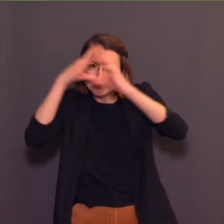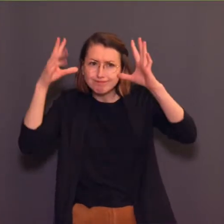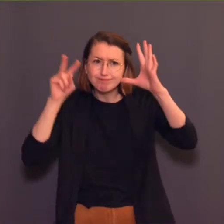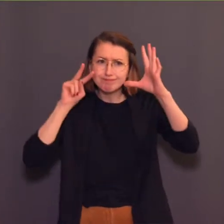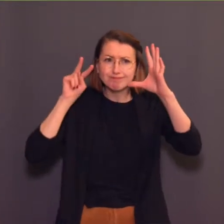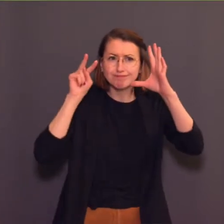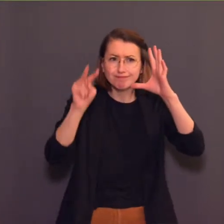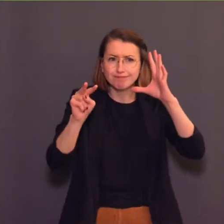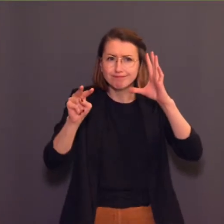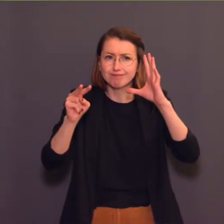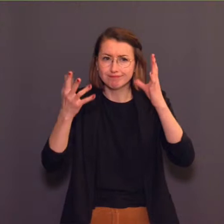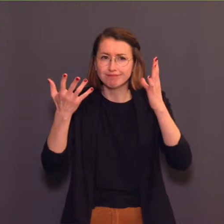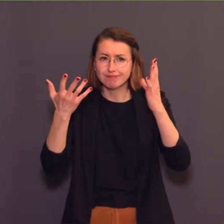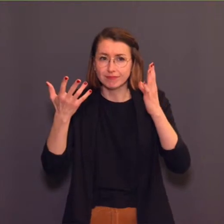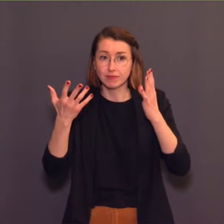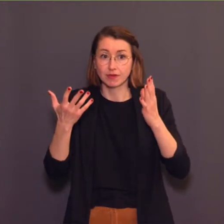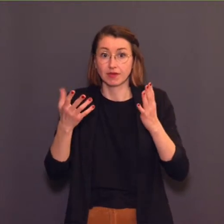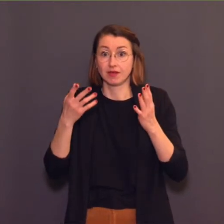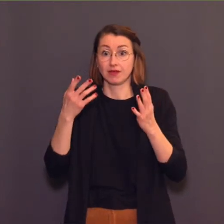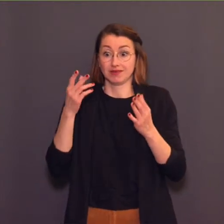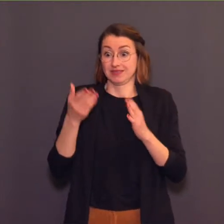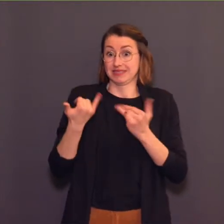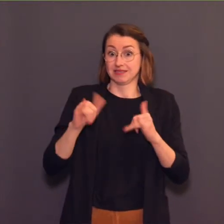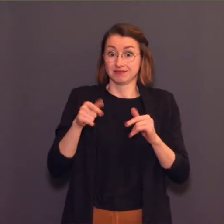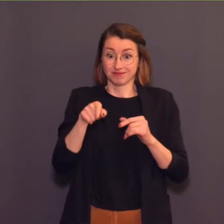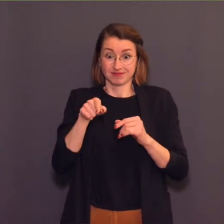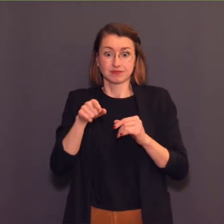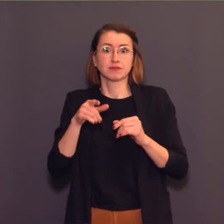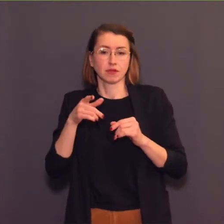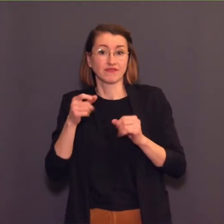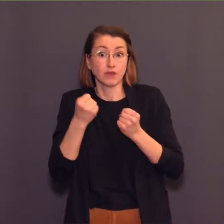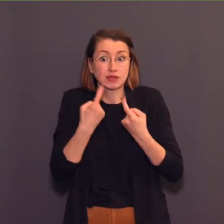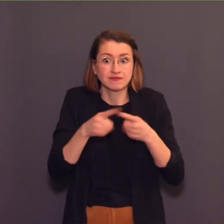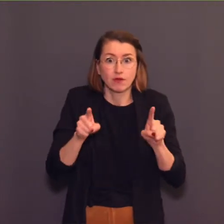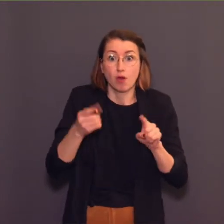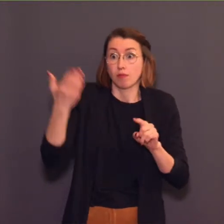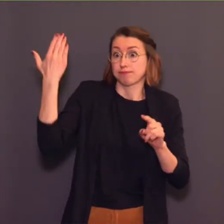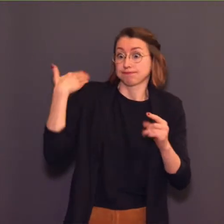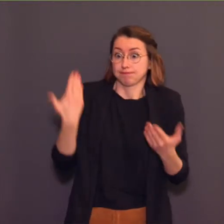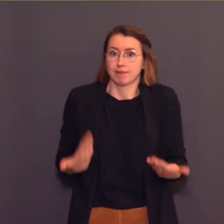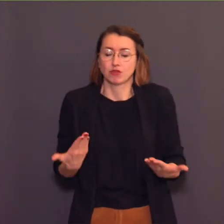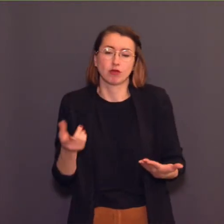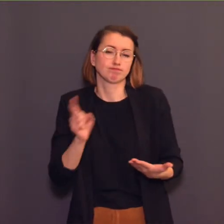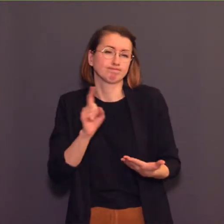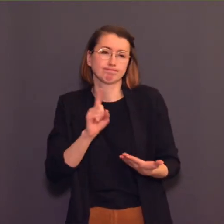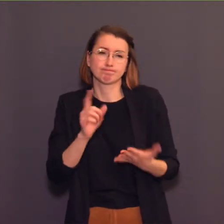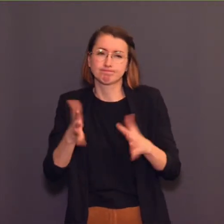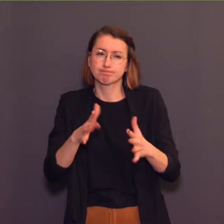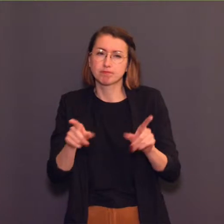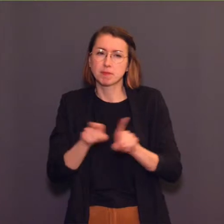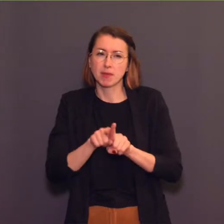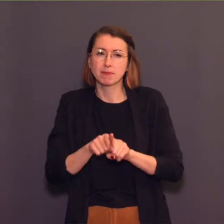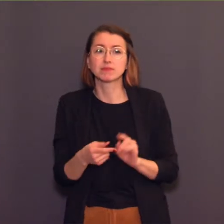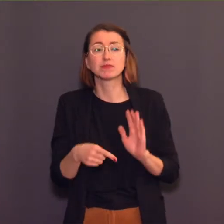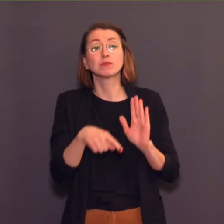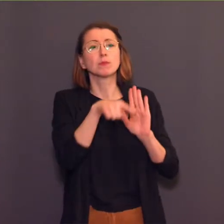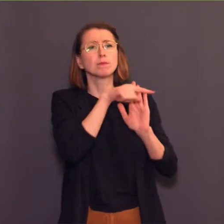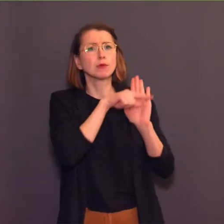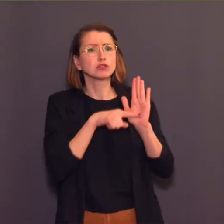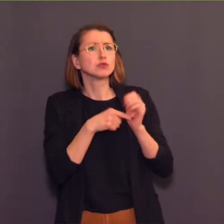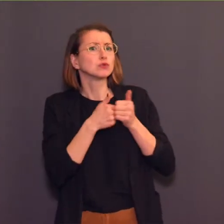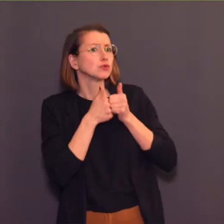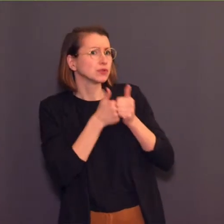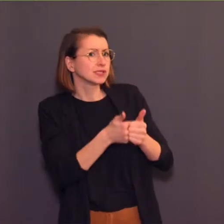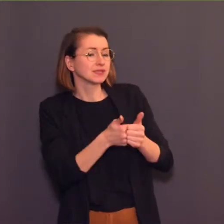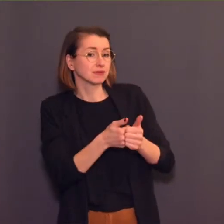réalité. Il s'agit donc d'appliquer les mesures telles qu'elles ont été détaillées il y a quelques instants. Alors dans ce cas-là, mais comme vous